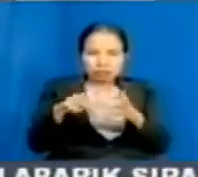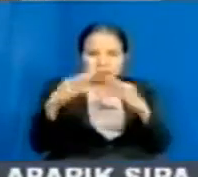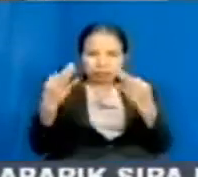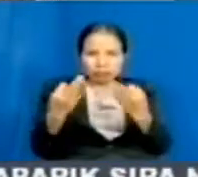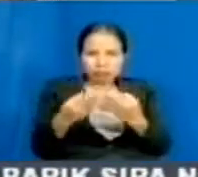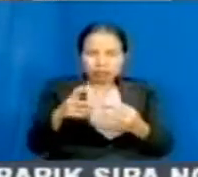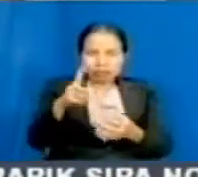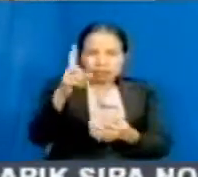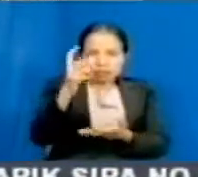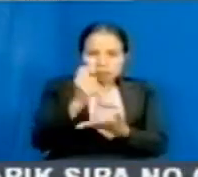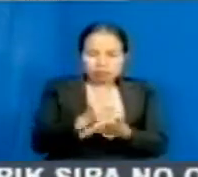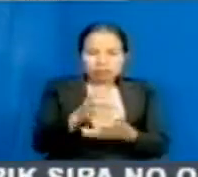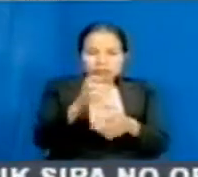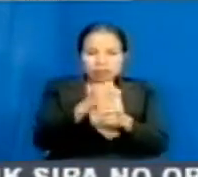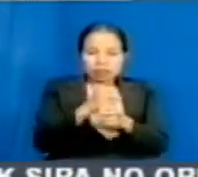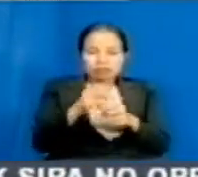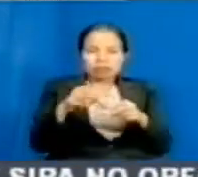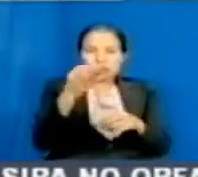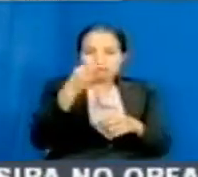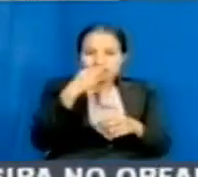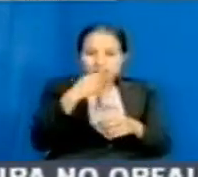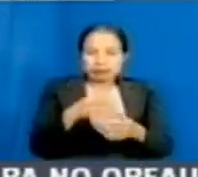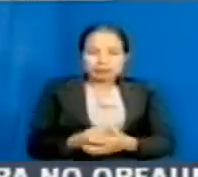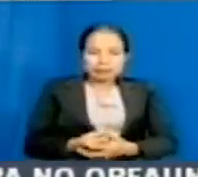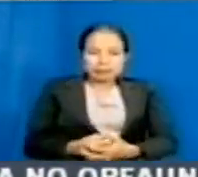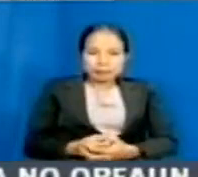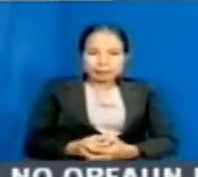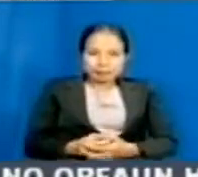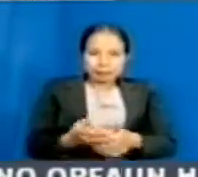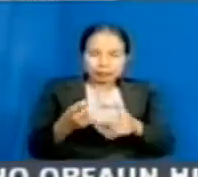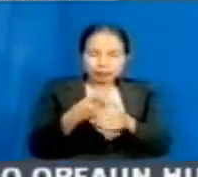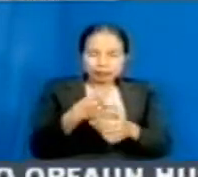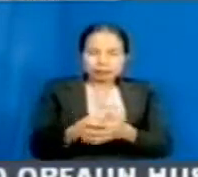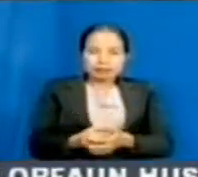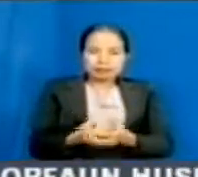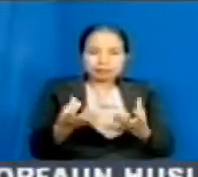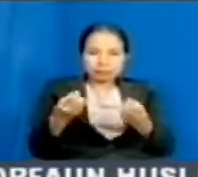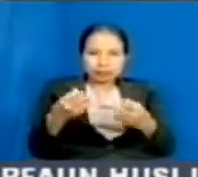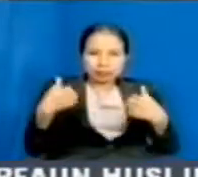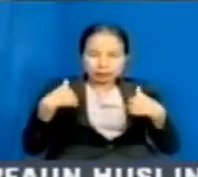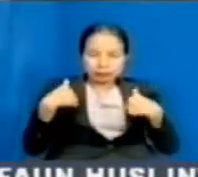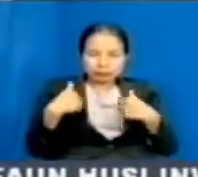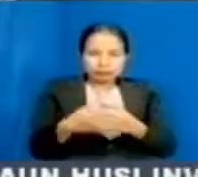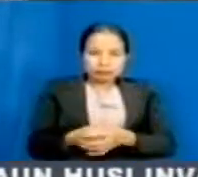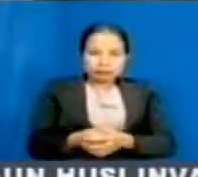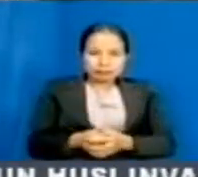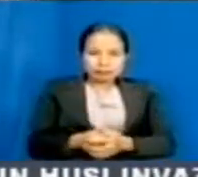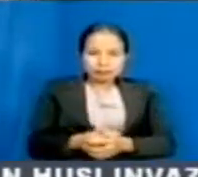kain rihung ida maka simona pakote sexta básica. Primeira fase nós balu que ia comer